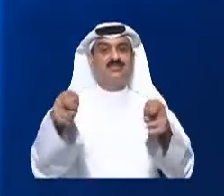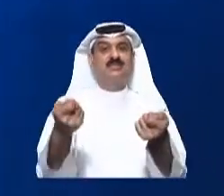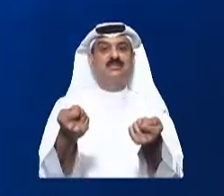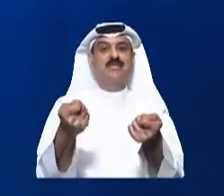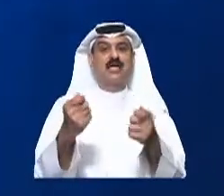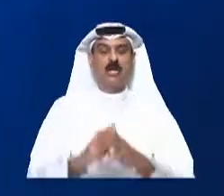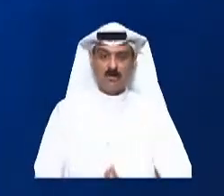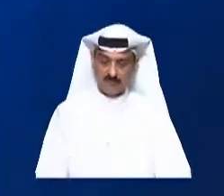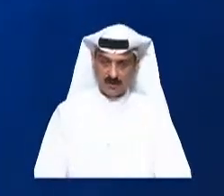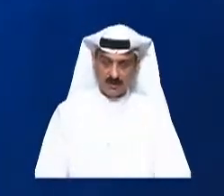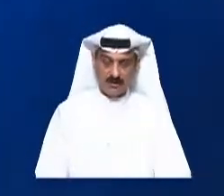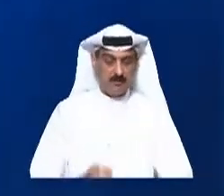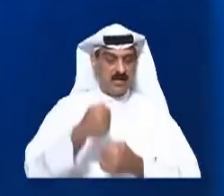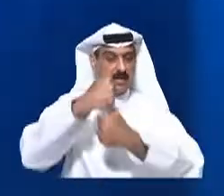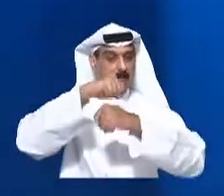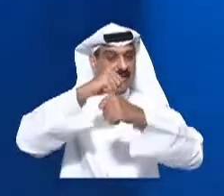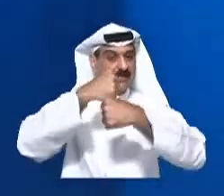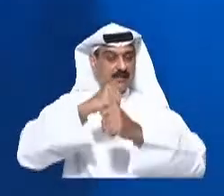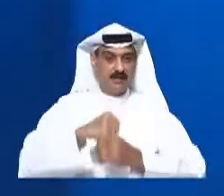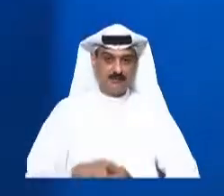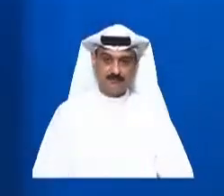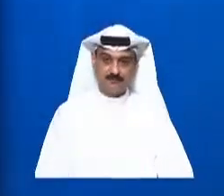قبل بلدية الكويت.